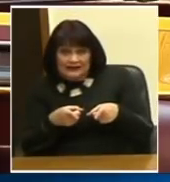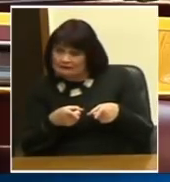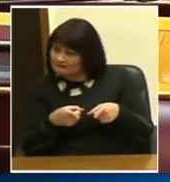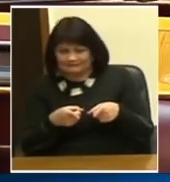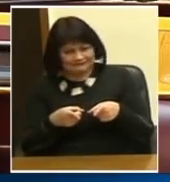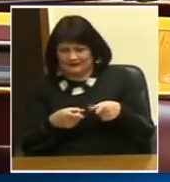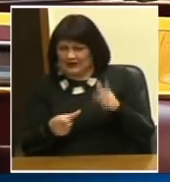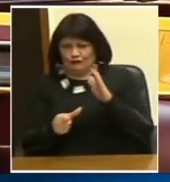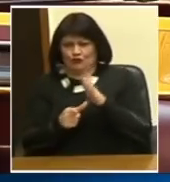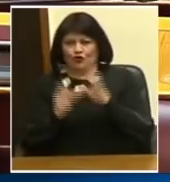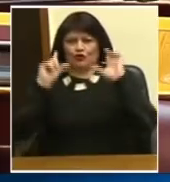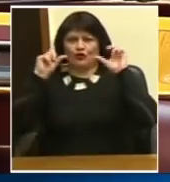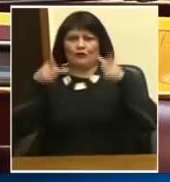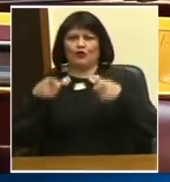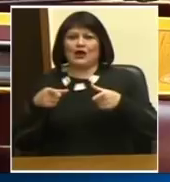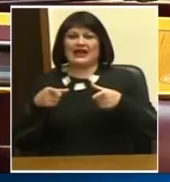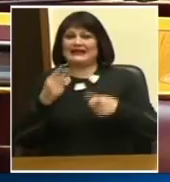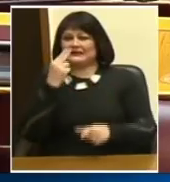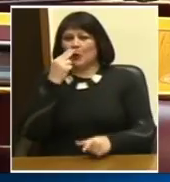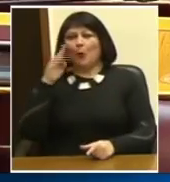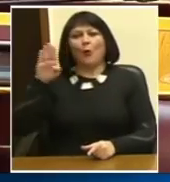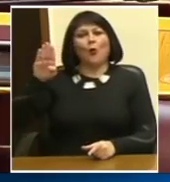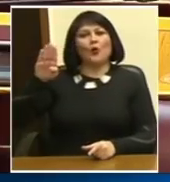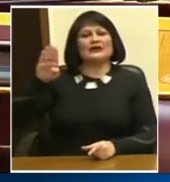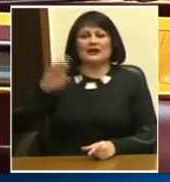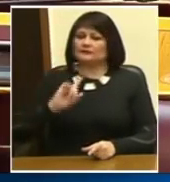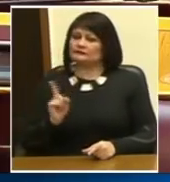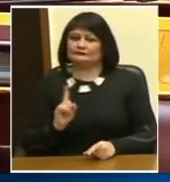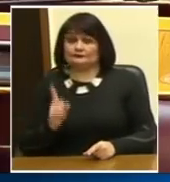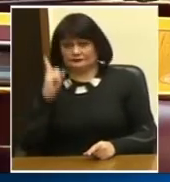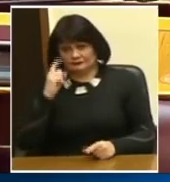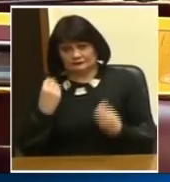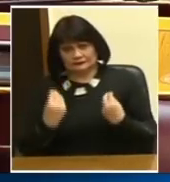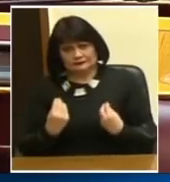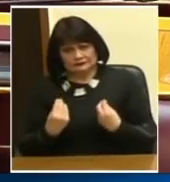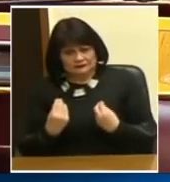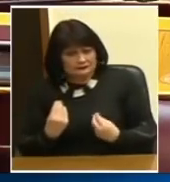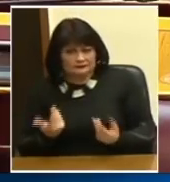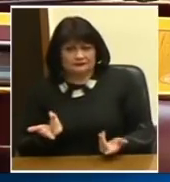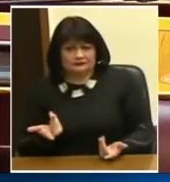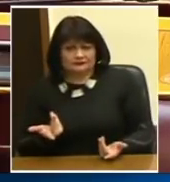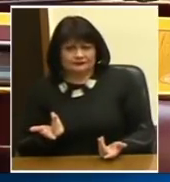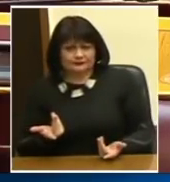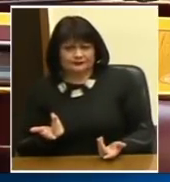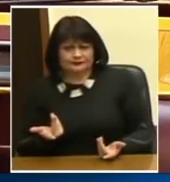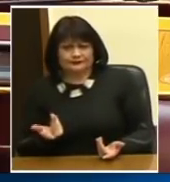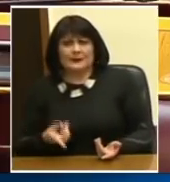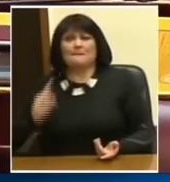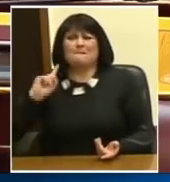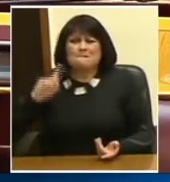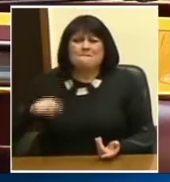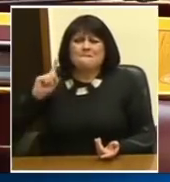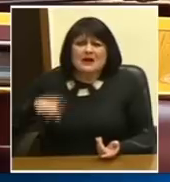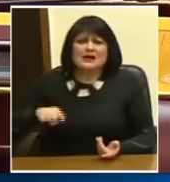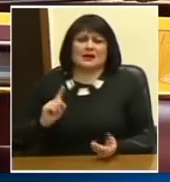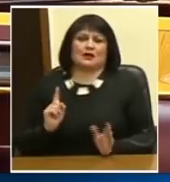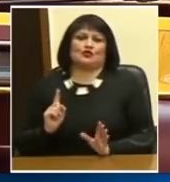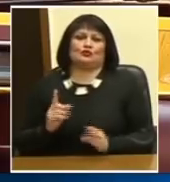της Δημοκρατίας μέσα στη Χούντα. Ξέρουμε πάρα πολύ καλά ότι έχουν τεθεί απολύτως